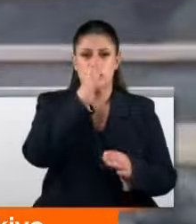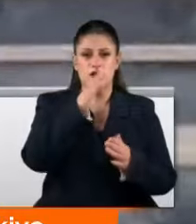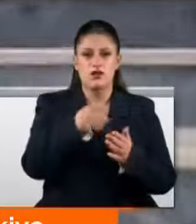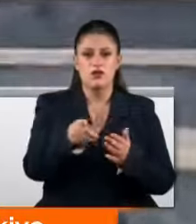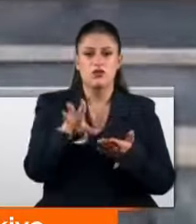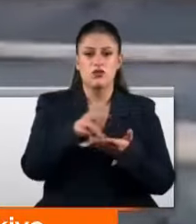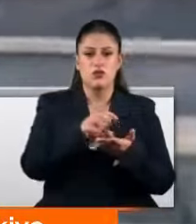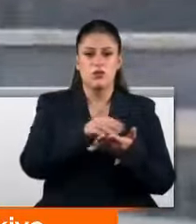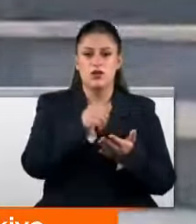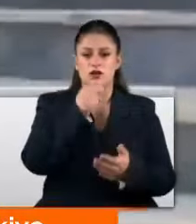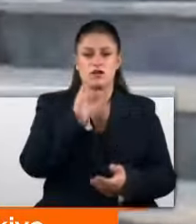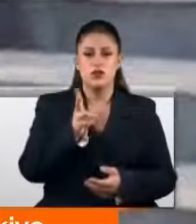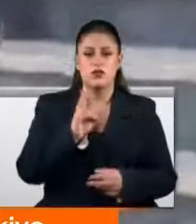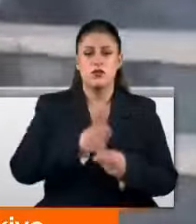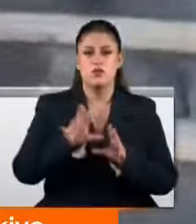olmuştu.